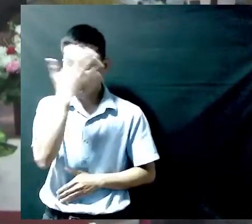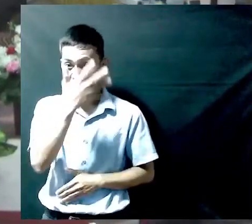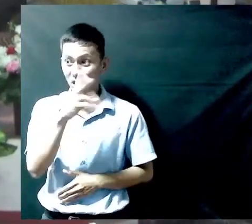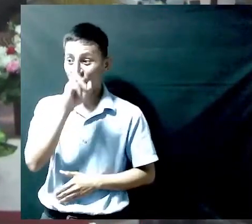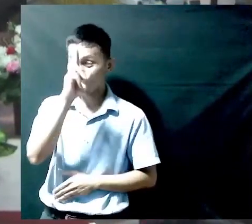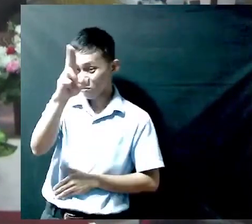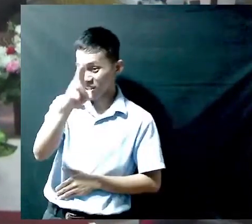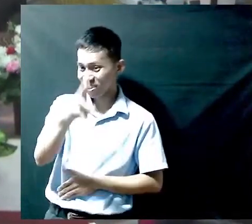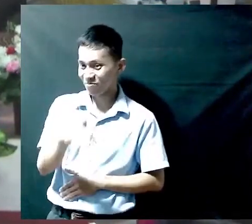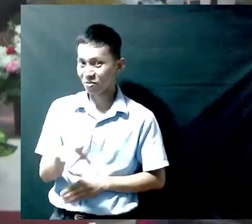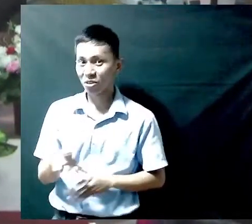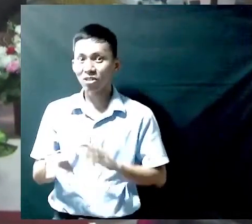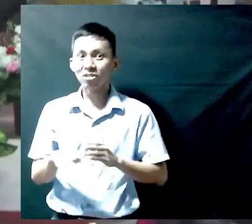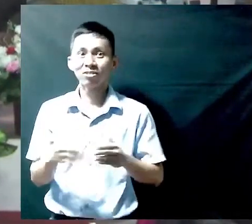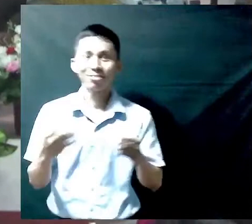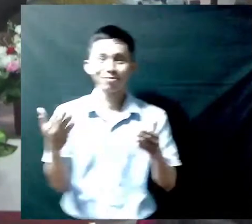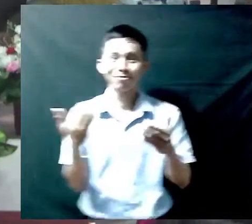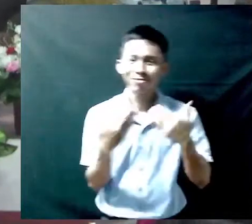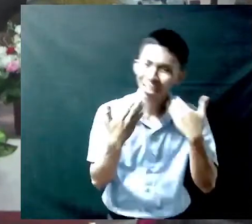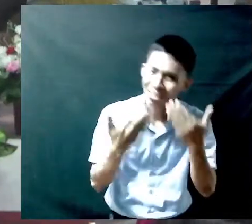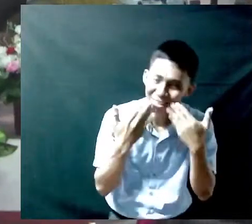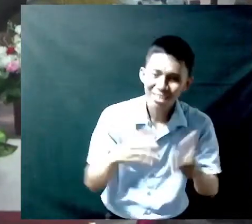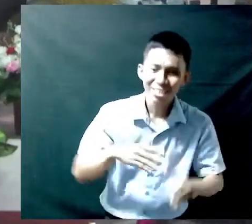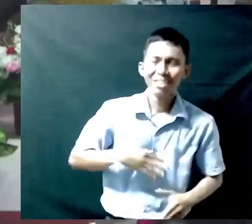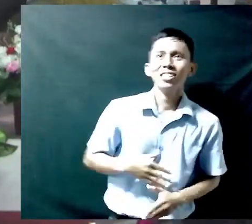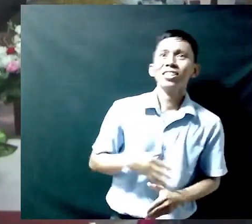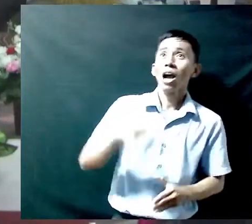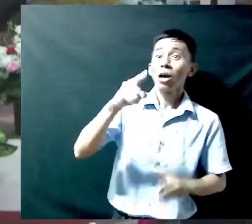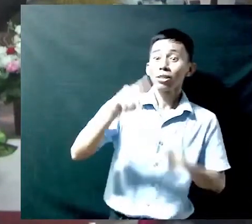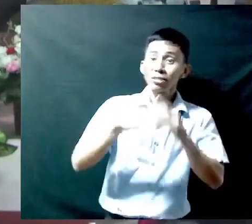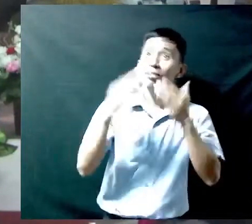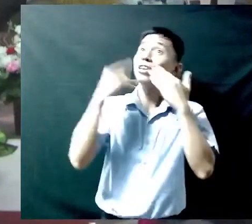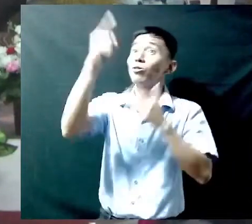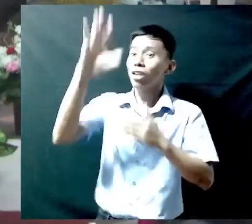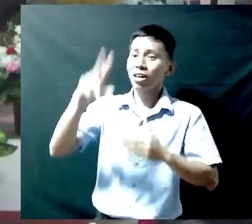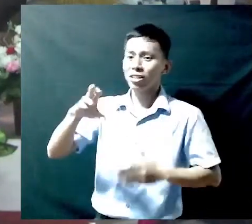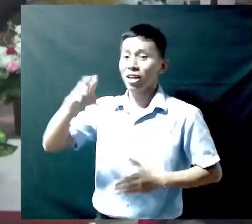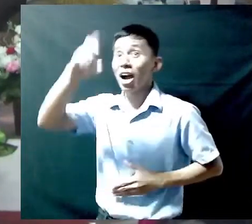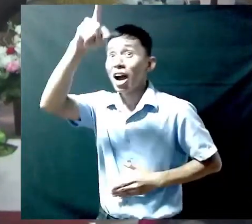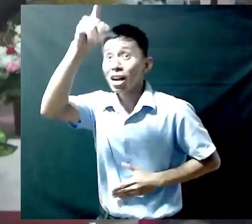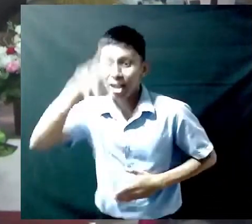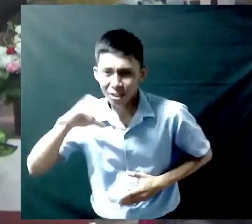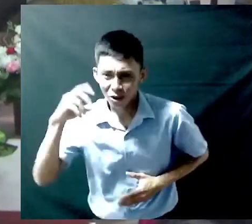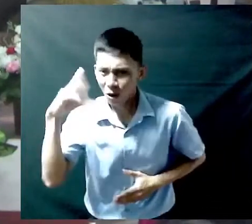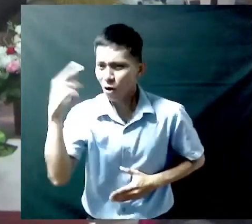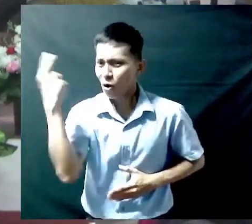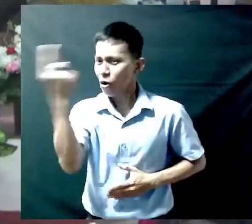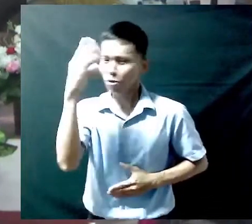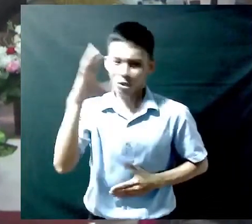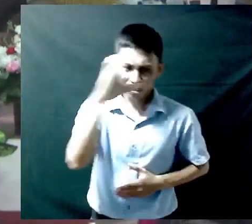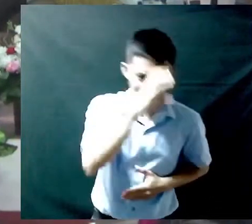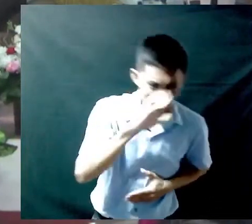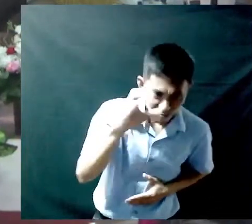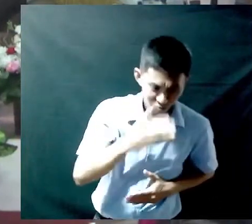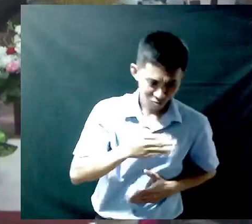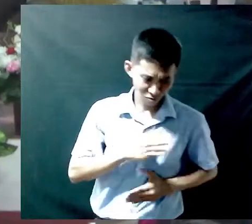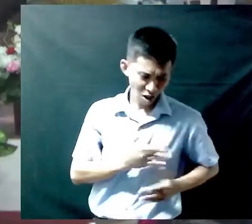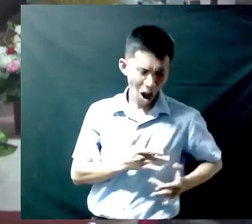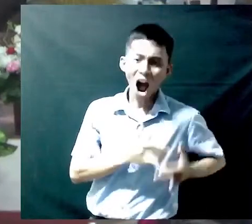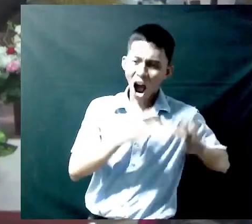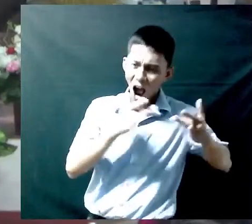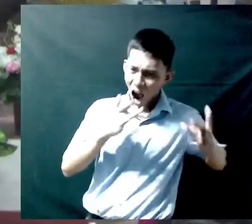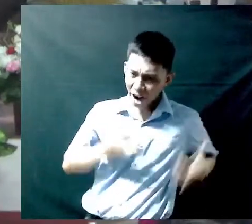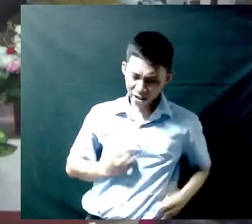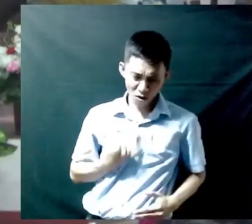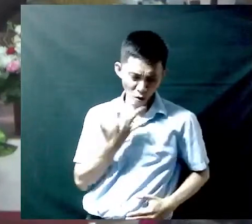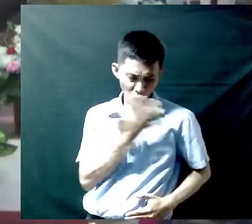Buti na lang, tinitingnan nilo yung pusong dedicated sa kanya. Kaya wala ka mang kwenta sa paningin ng tao, pero